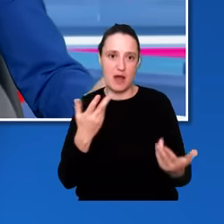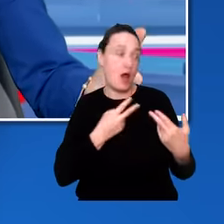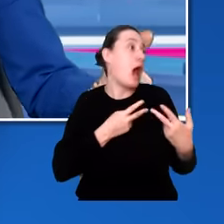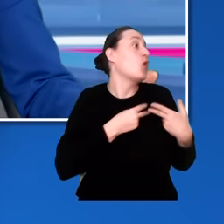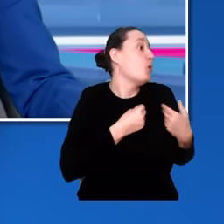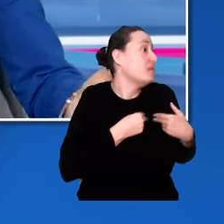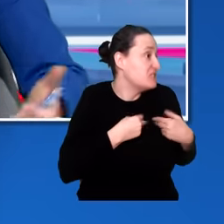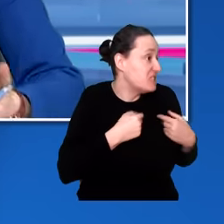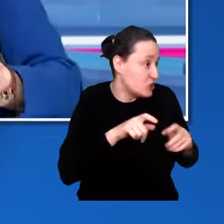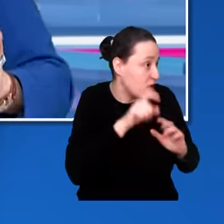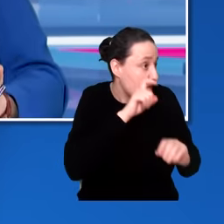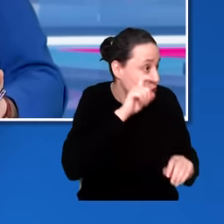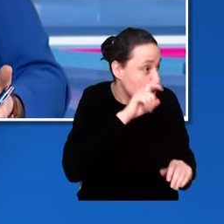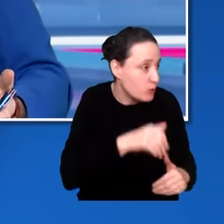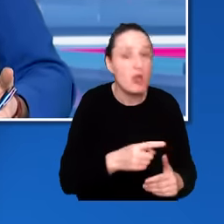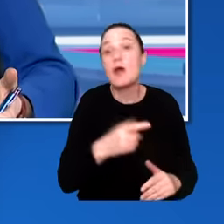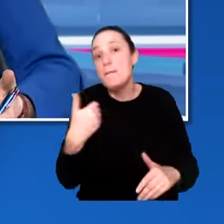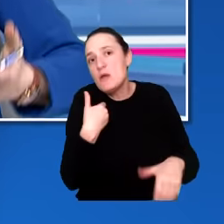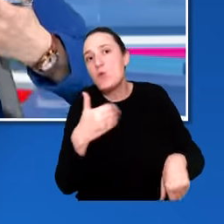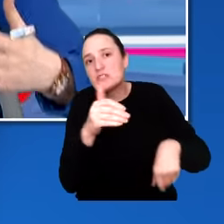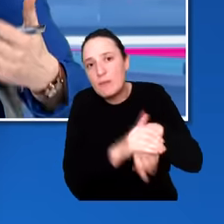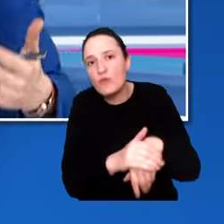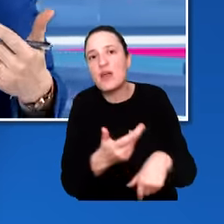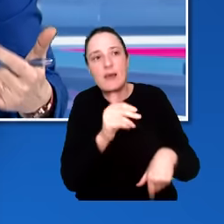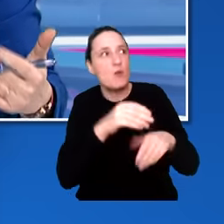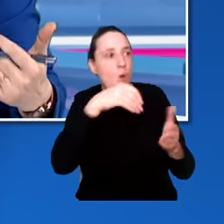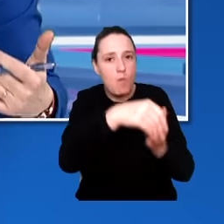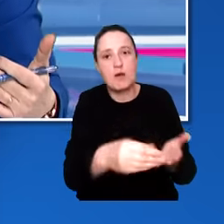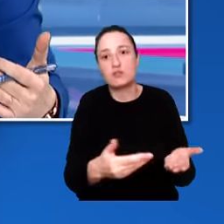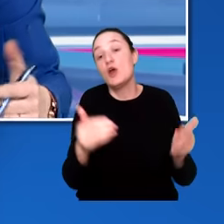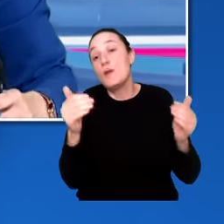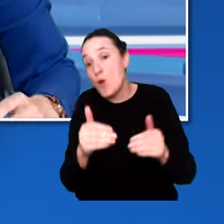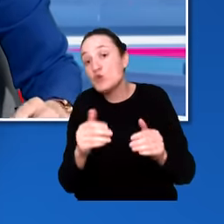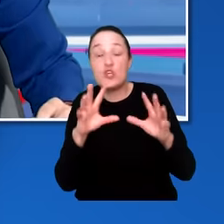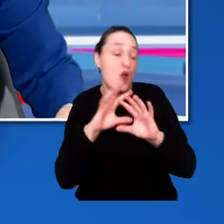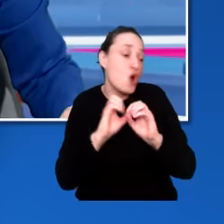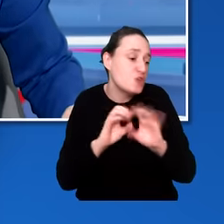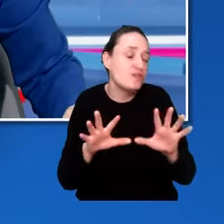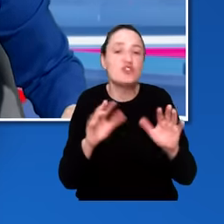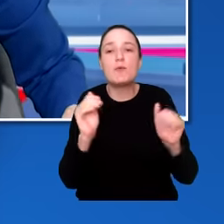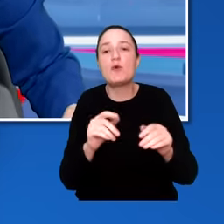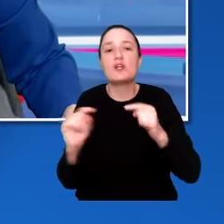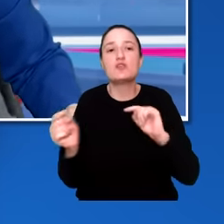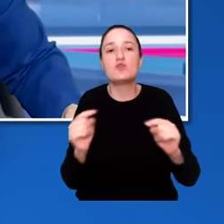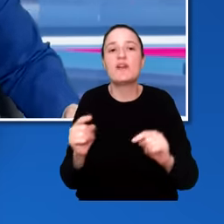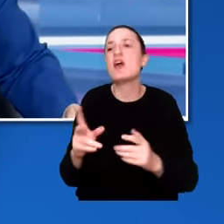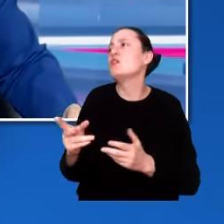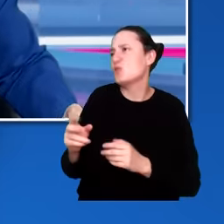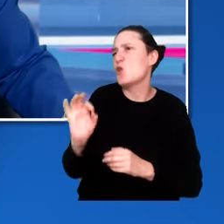w tej sytuacji było zamówienie, było opłacone. Można oczywiście dyskutować. Jeśli chodzi o Orlen, to myślę, że